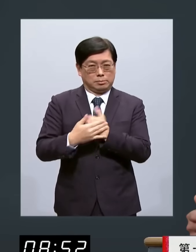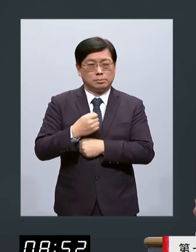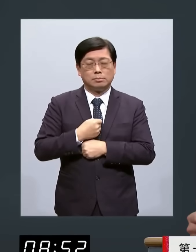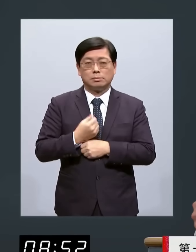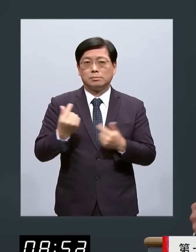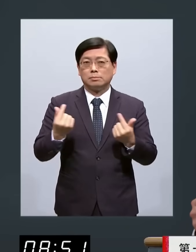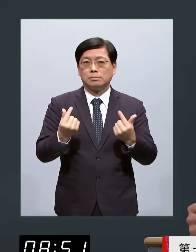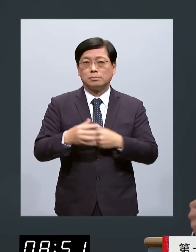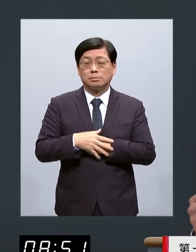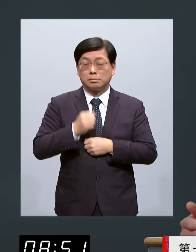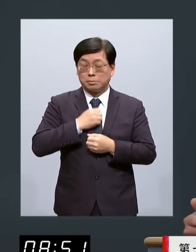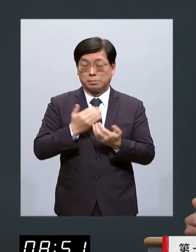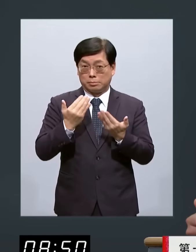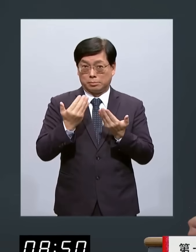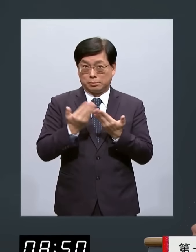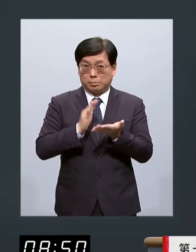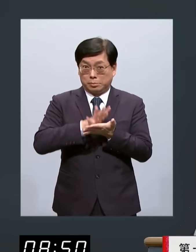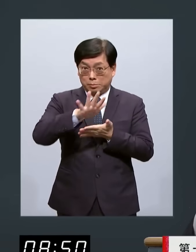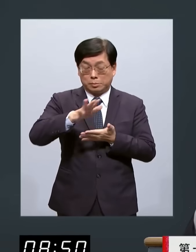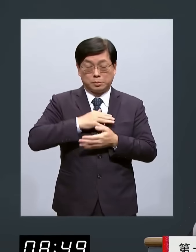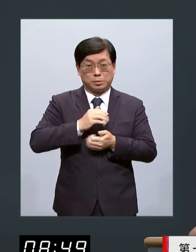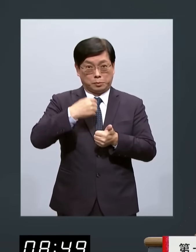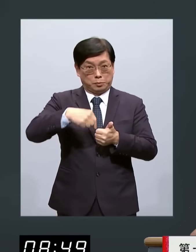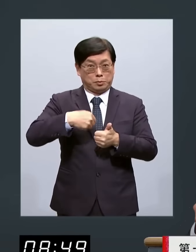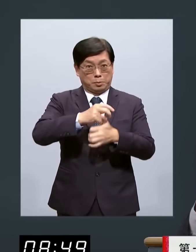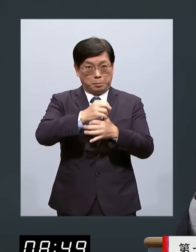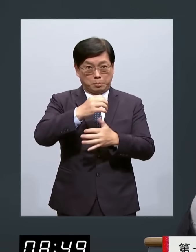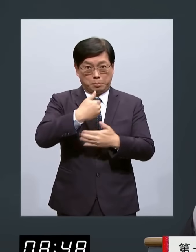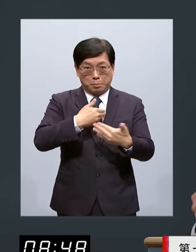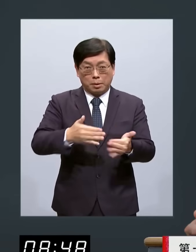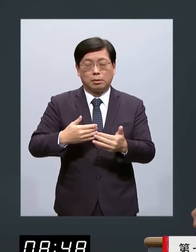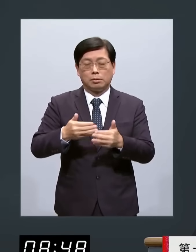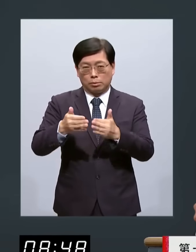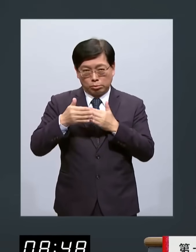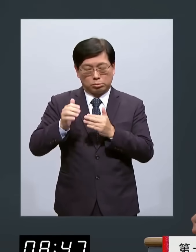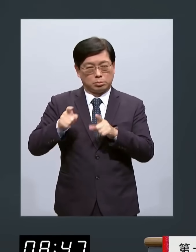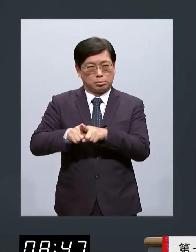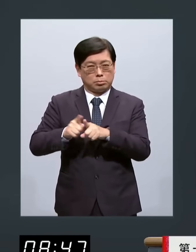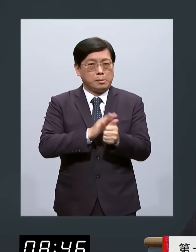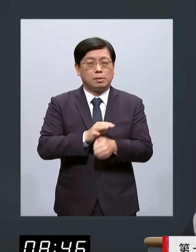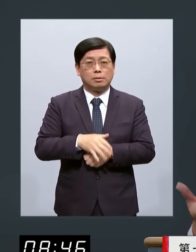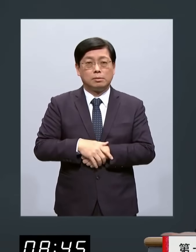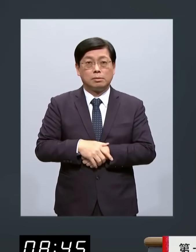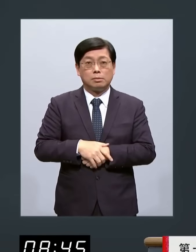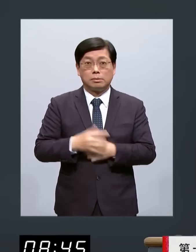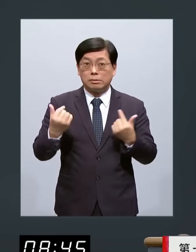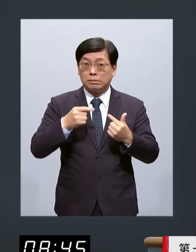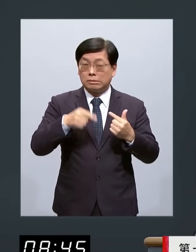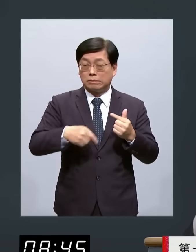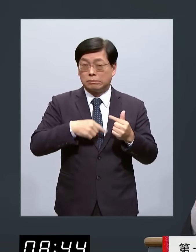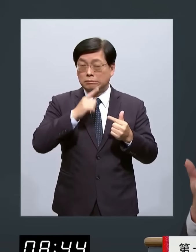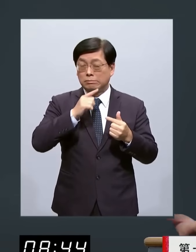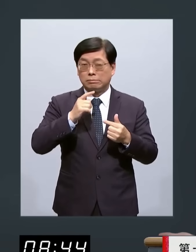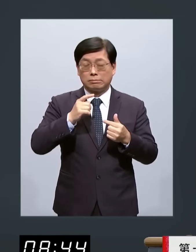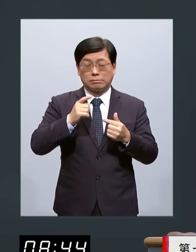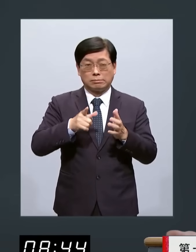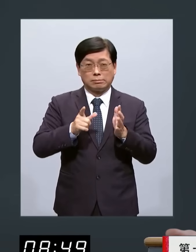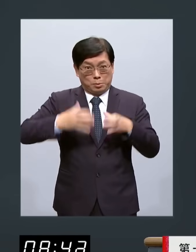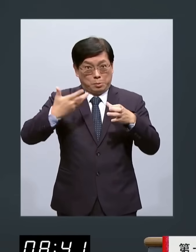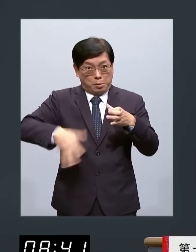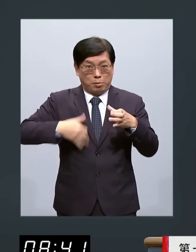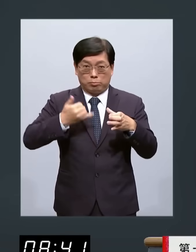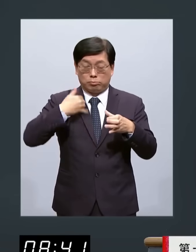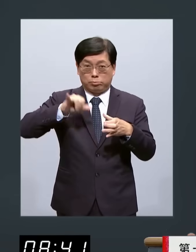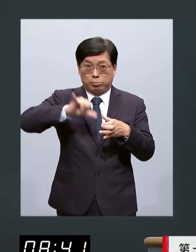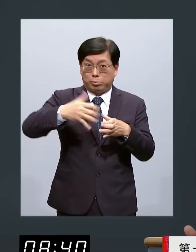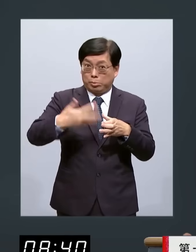民发展协会理事长，他帮助过很多在台湾的外配家庭，被家暴的啦，精神虐待的。